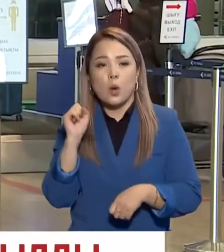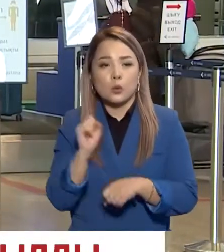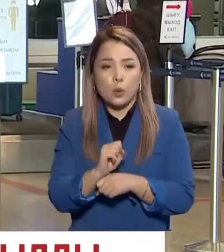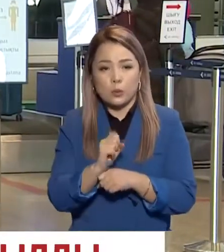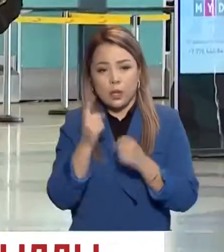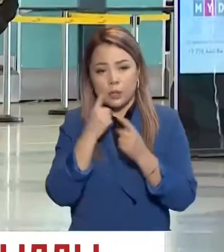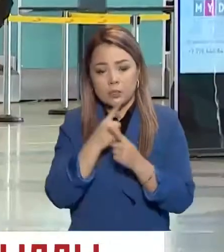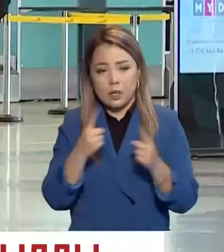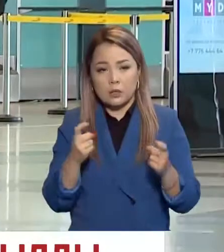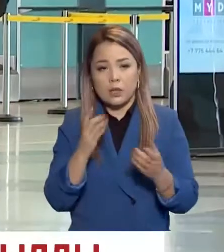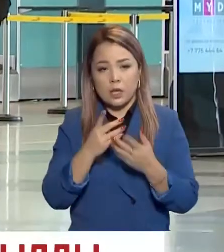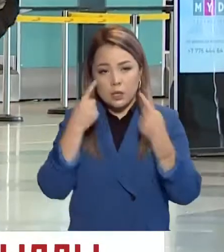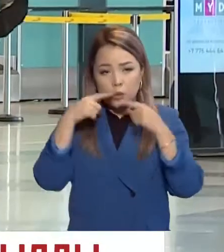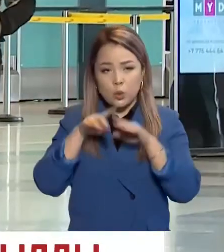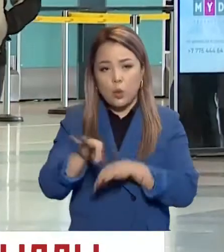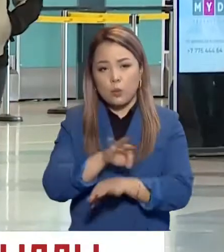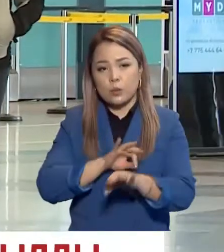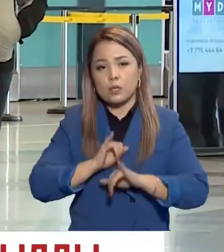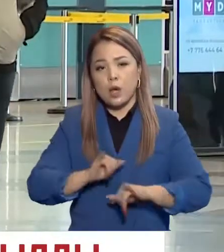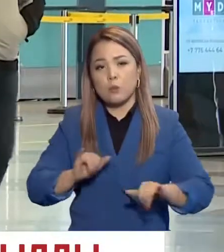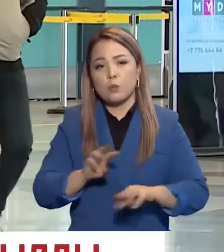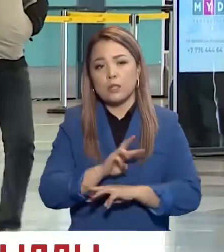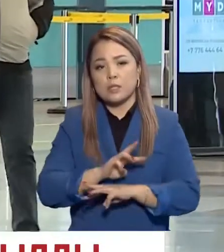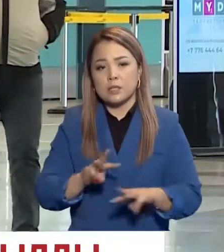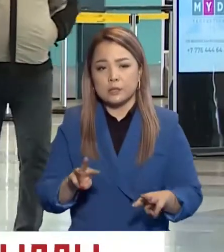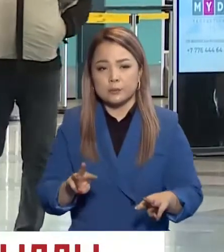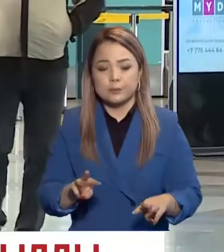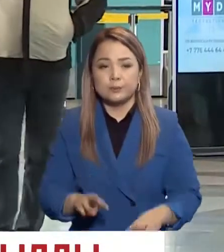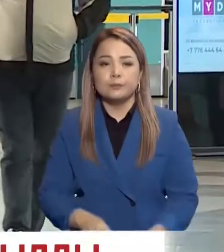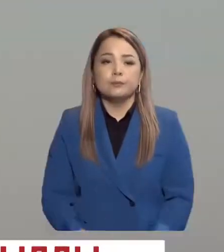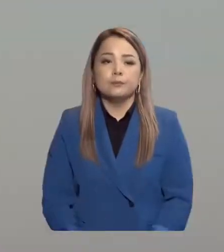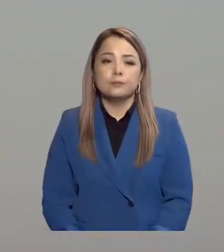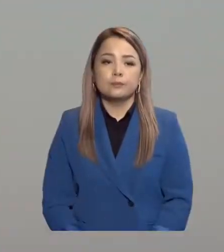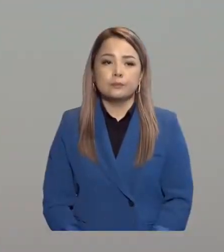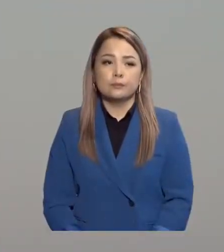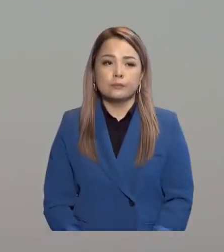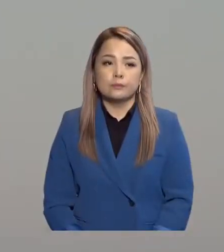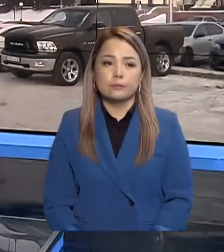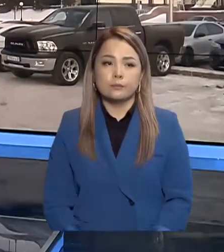хабарлайды индустрия және инфрақұрылымдық даму министрлігі.